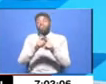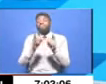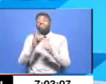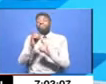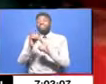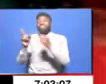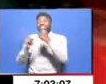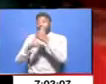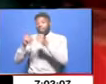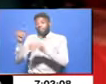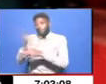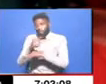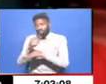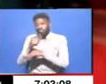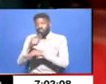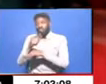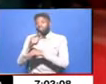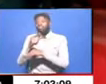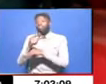kirasmi.